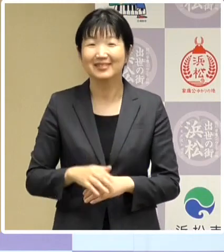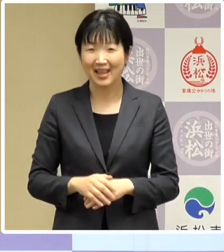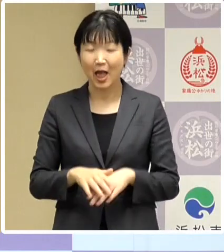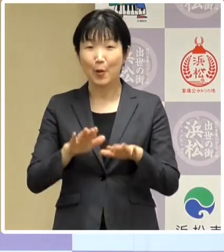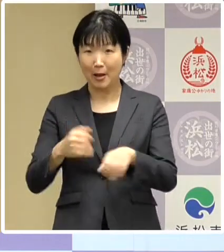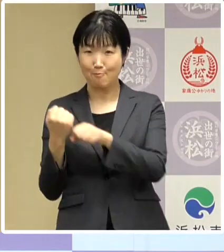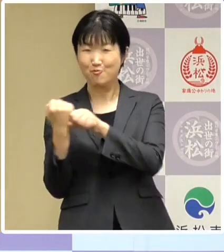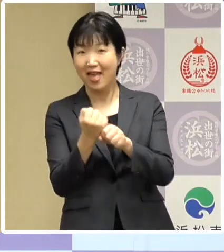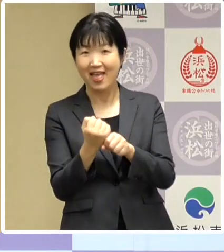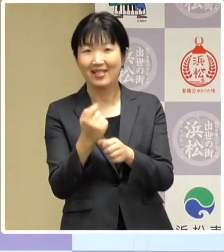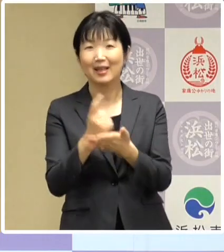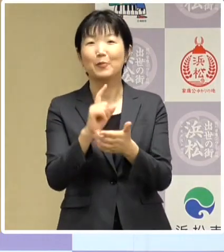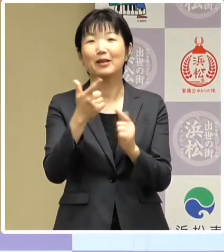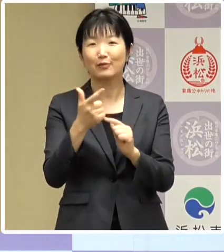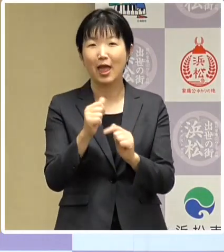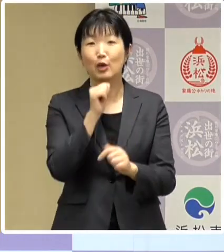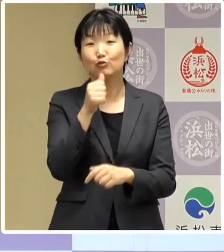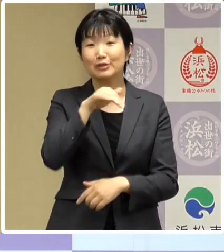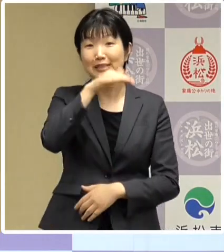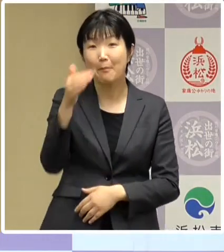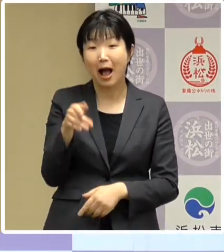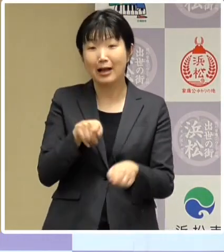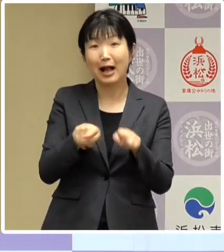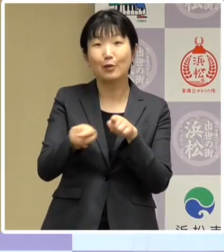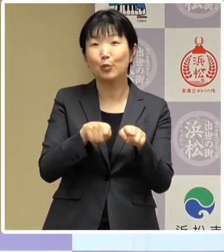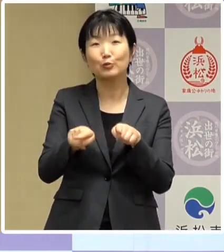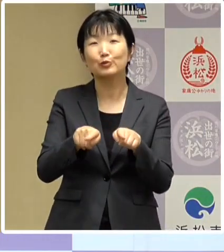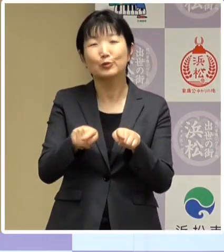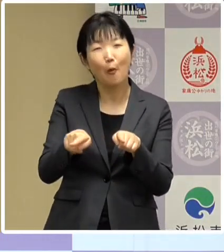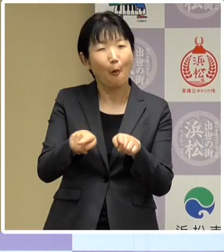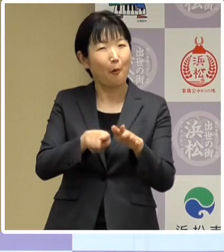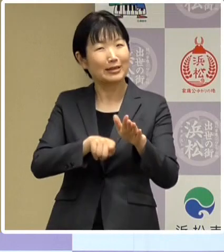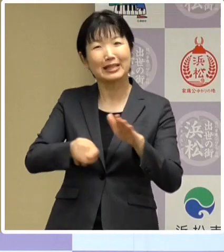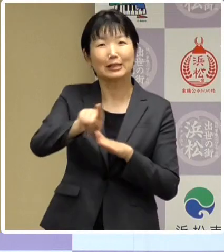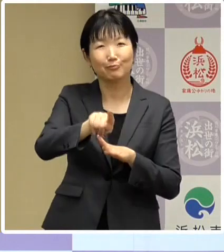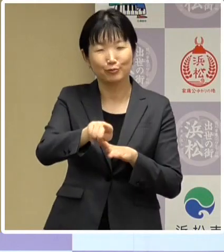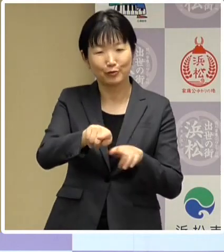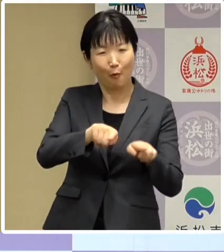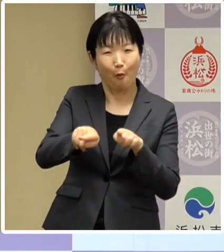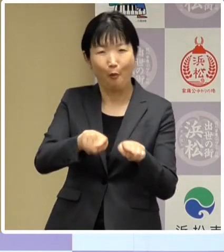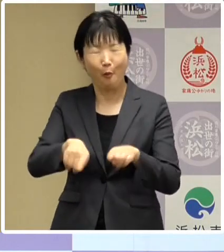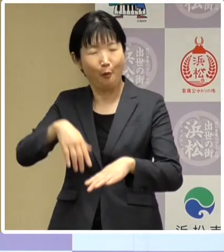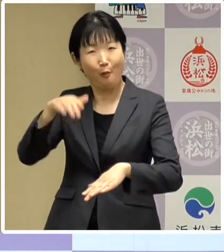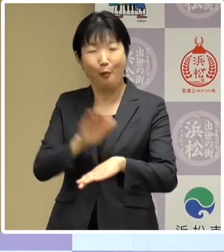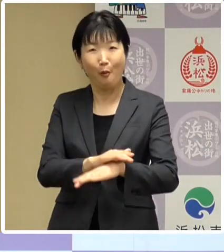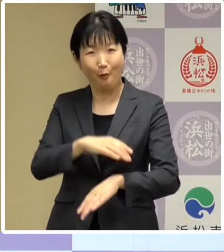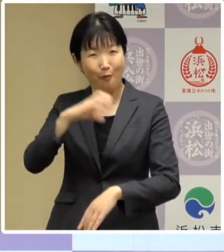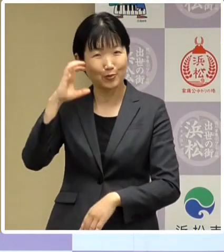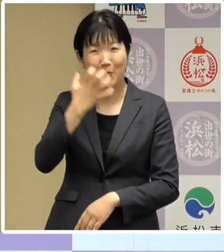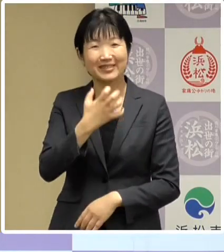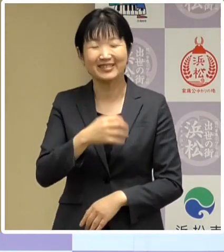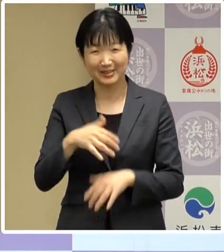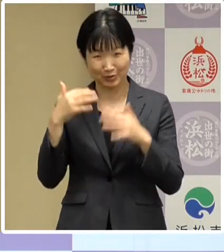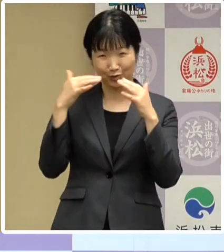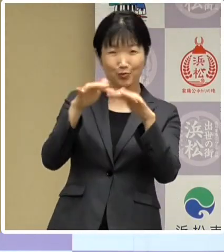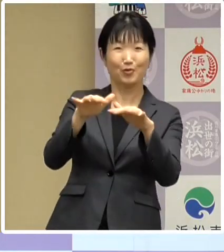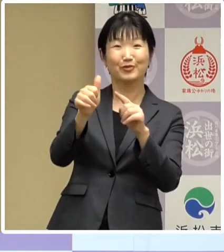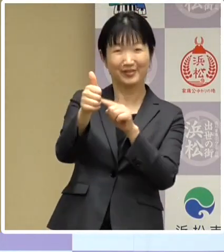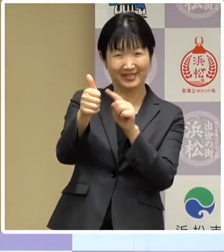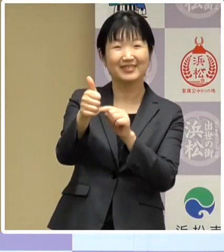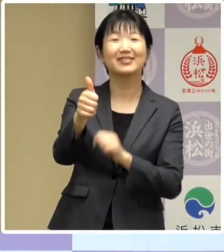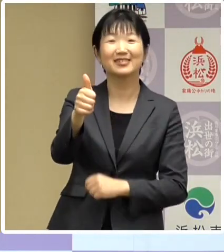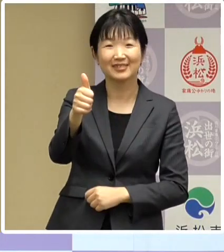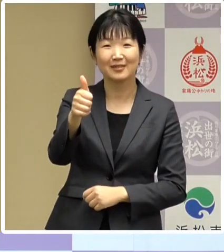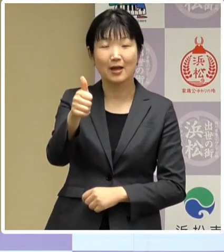ですね、栗山監督のその采配ぶり、まあ、リーダーシップもかなり注目されている点かと思うんですが、はい、まあ、16年間、まあ、市